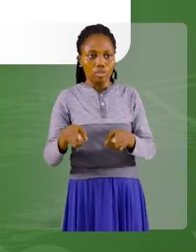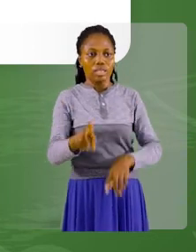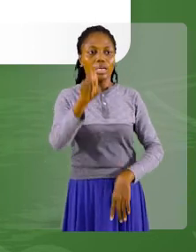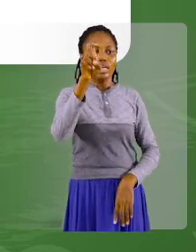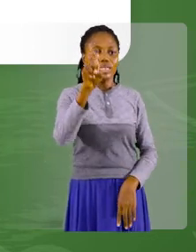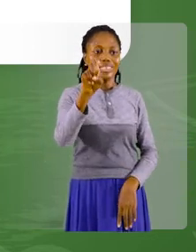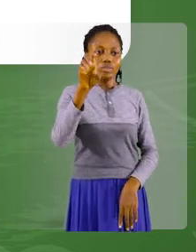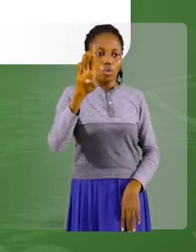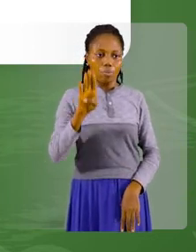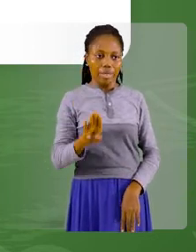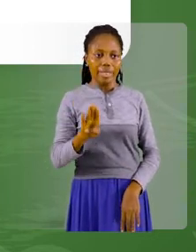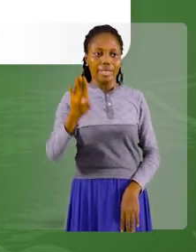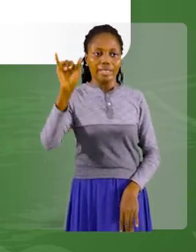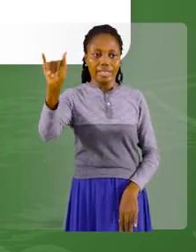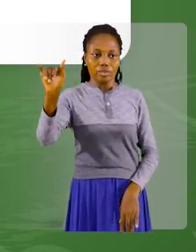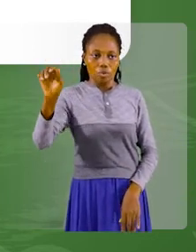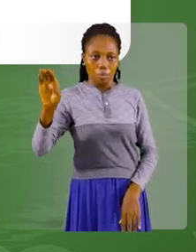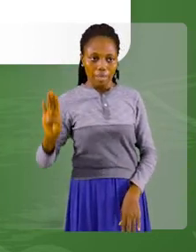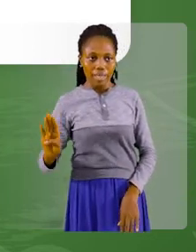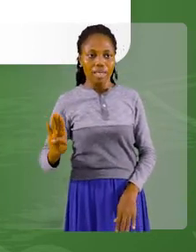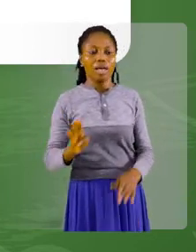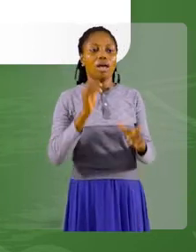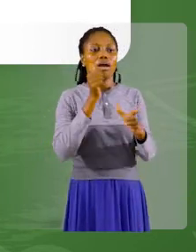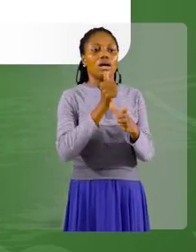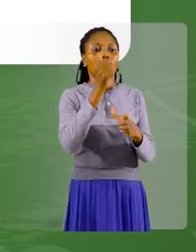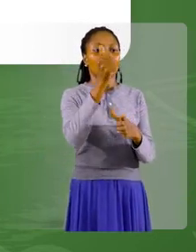pour coordonnées x de B, y de B,